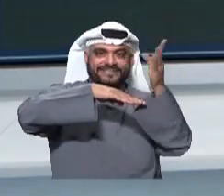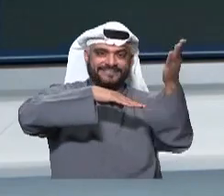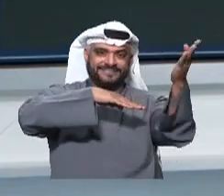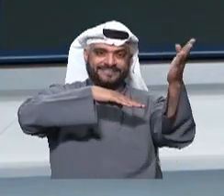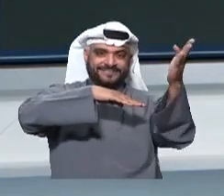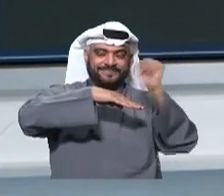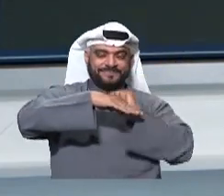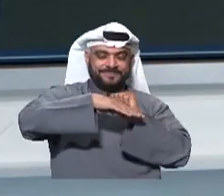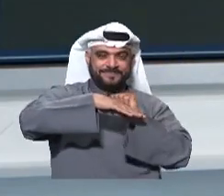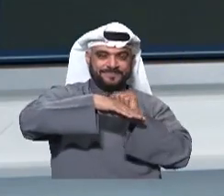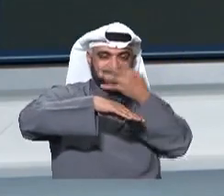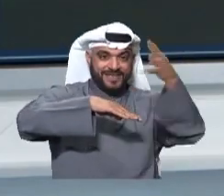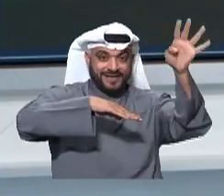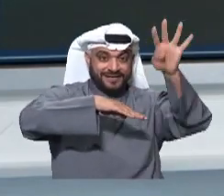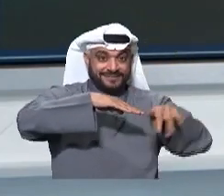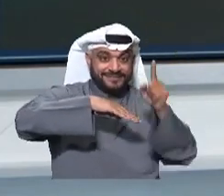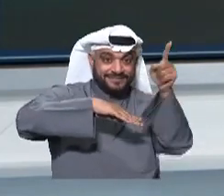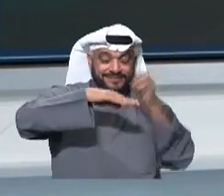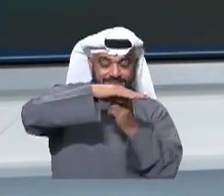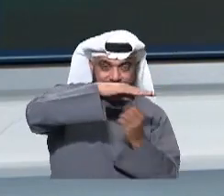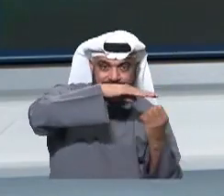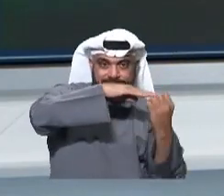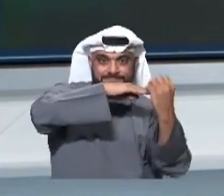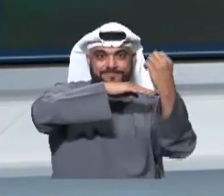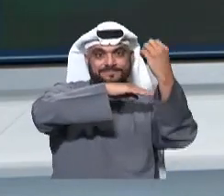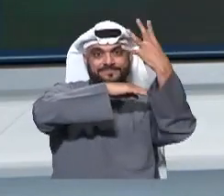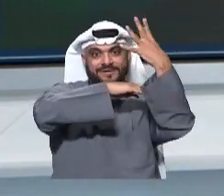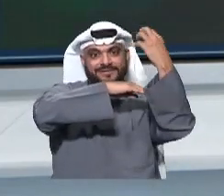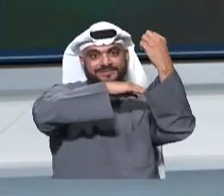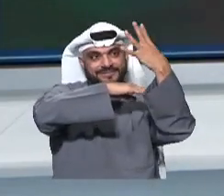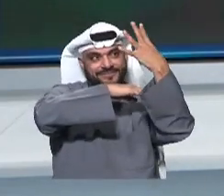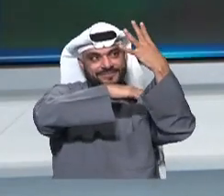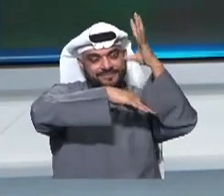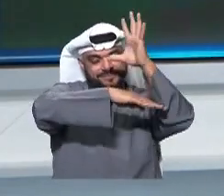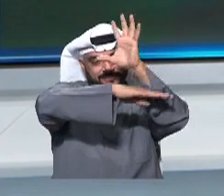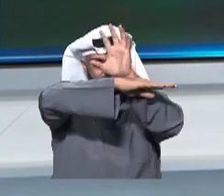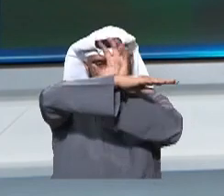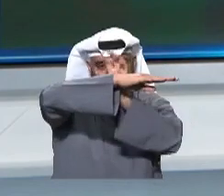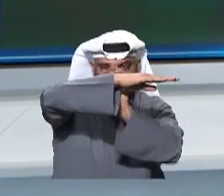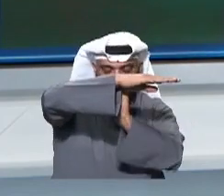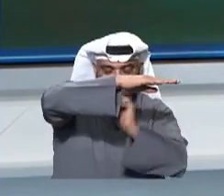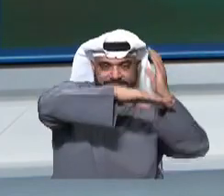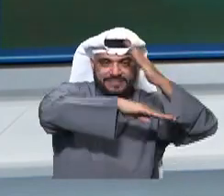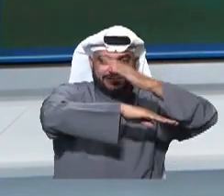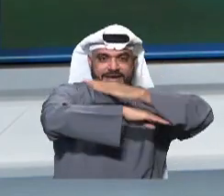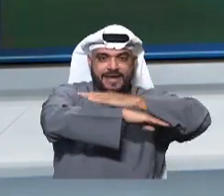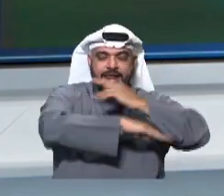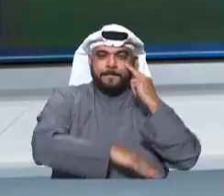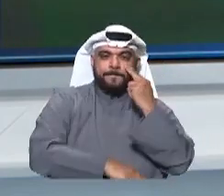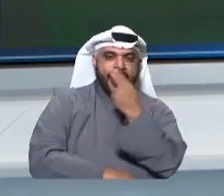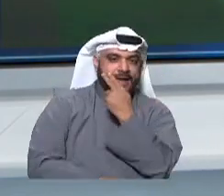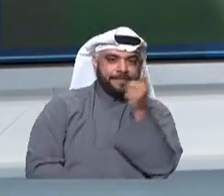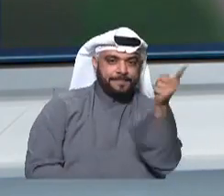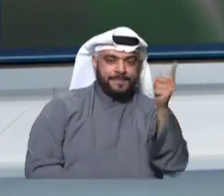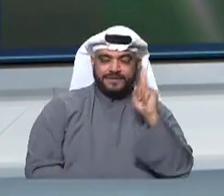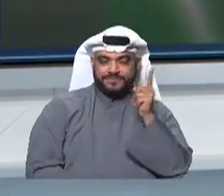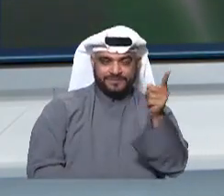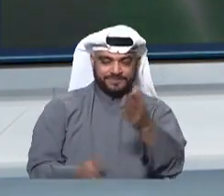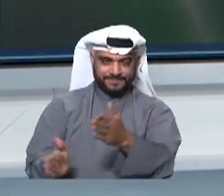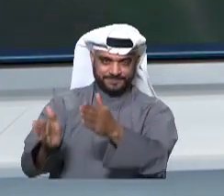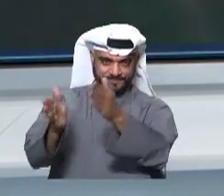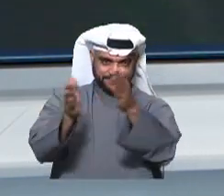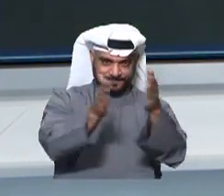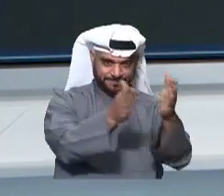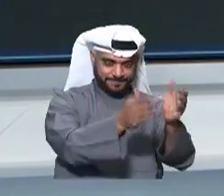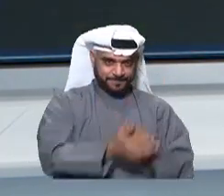أذان الفجر في الساعة 25 دقيقة، موعد شروق الشمس في الساعة 6:44 دقيقة، أما غروب الشمس في الساعة